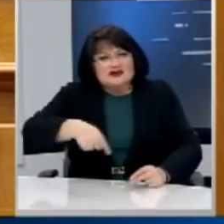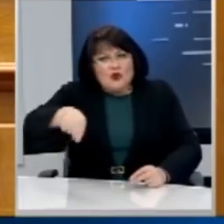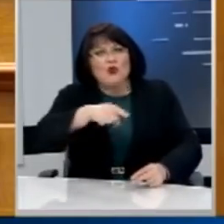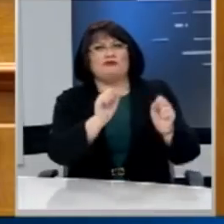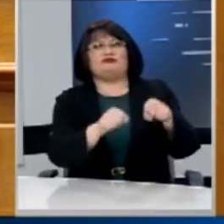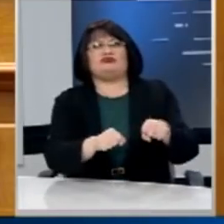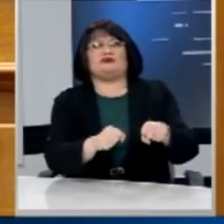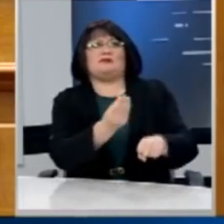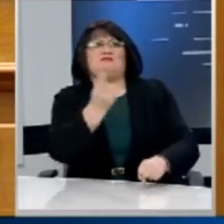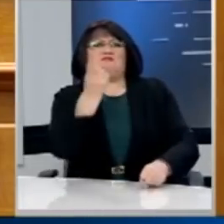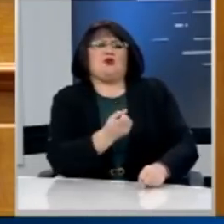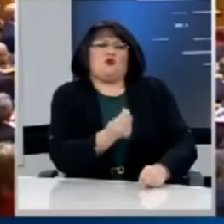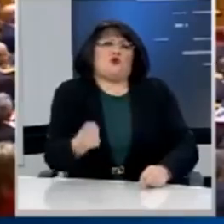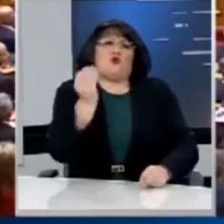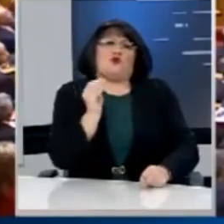συνένεση.